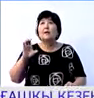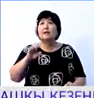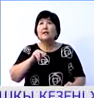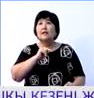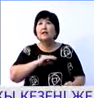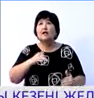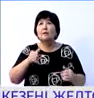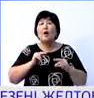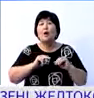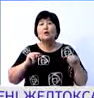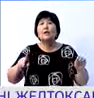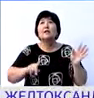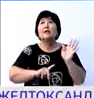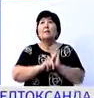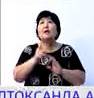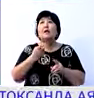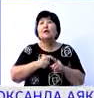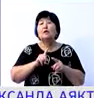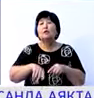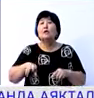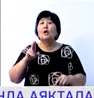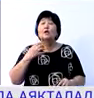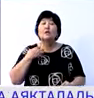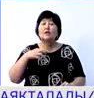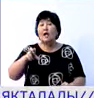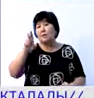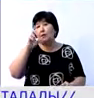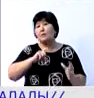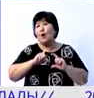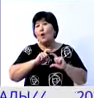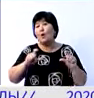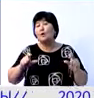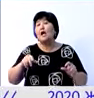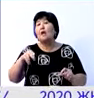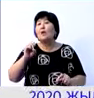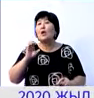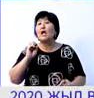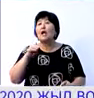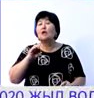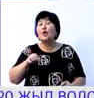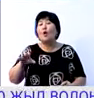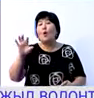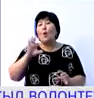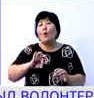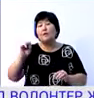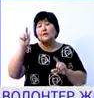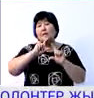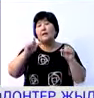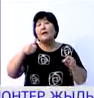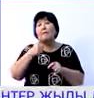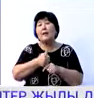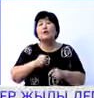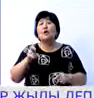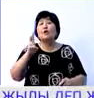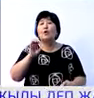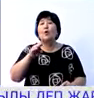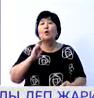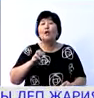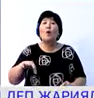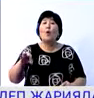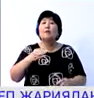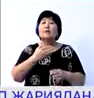жолы ұстаздықтан басталған. Қорқыт Ата атындағы Қызылорда мемлекеттік университетінің проректоры, облыстық білім басқармасының басшысы, Нұр Отан партиясы